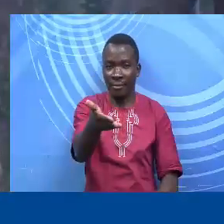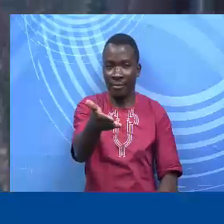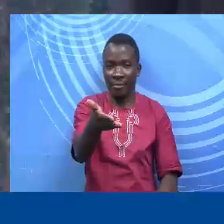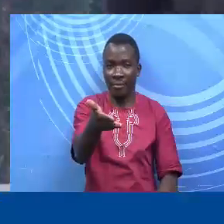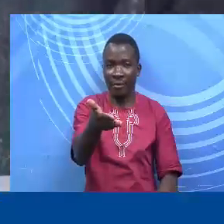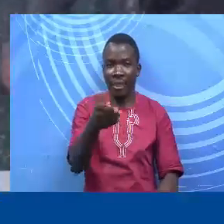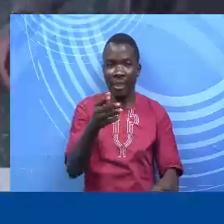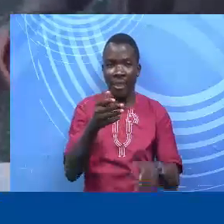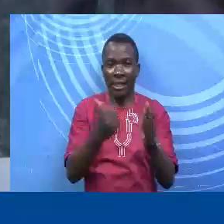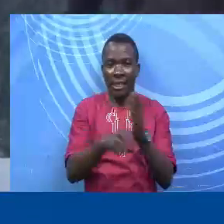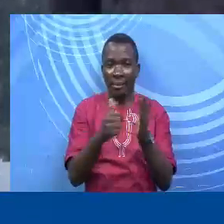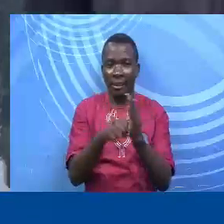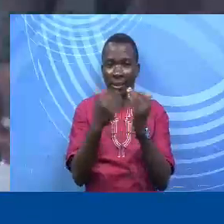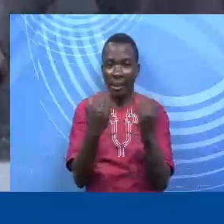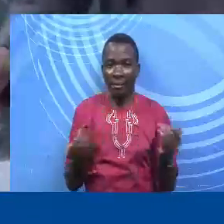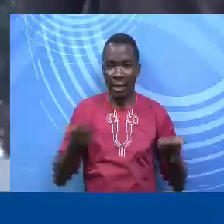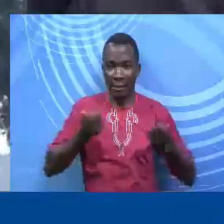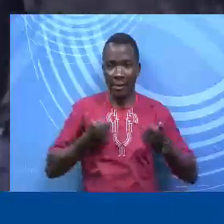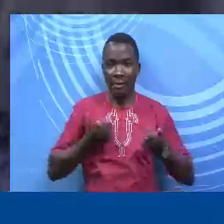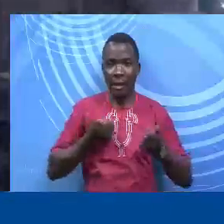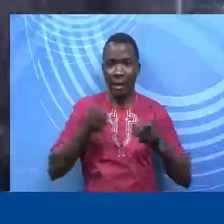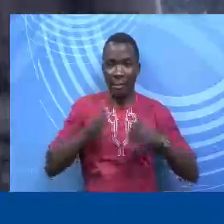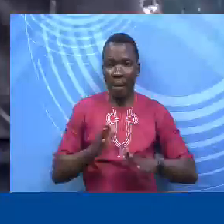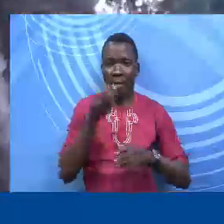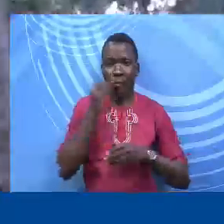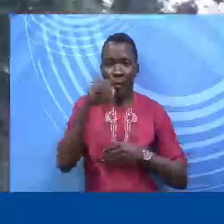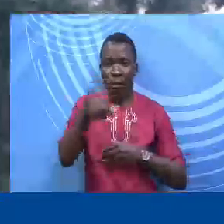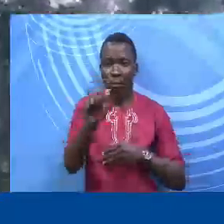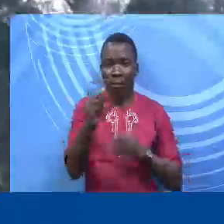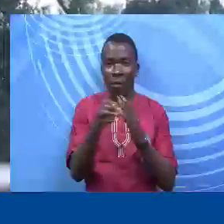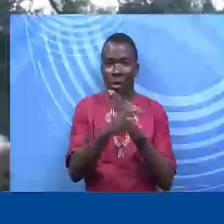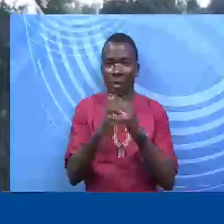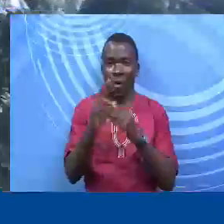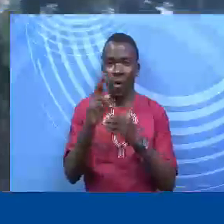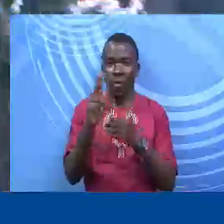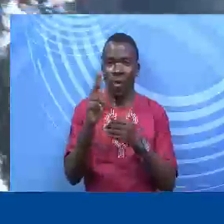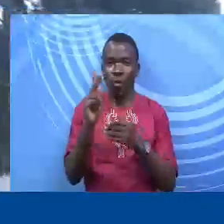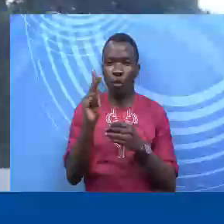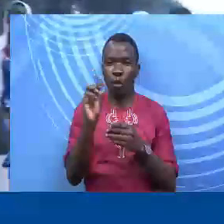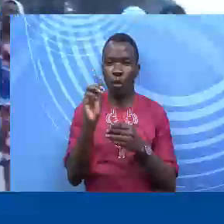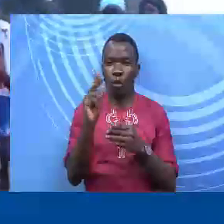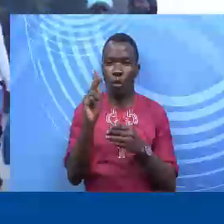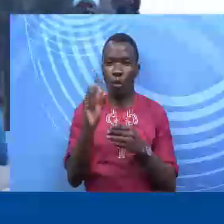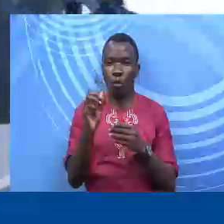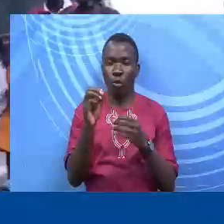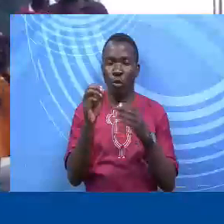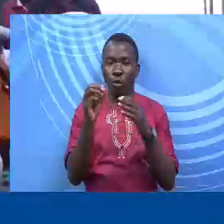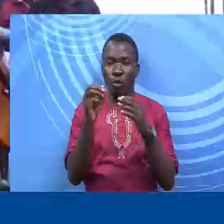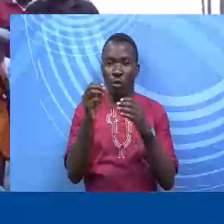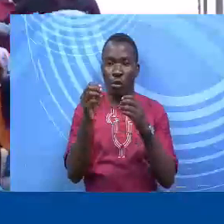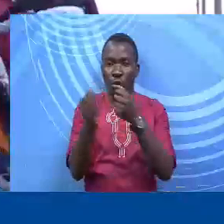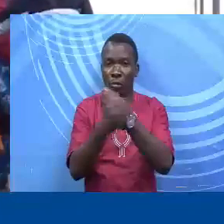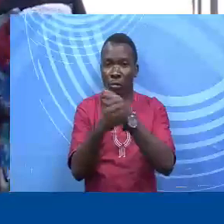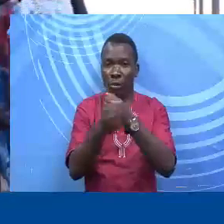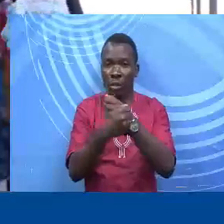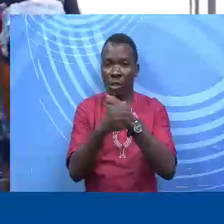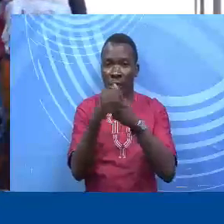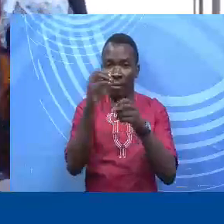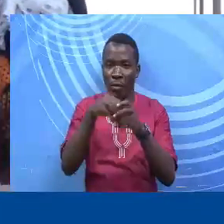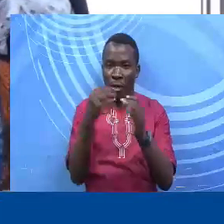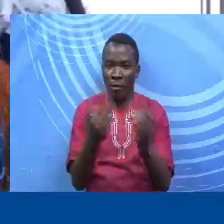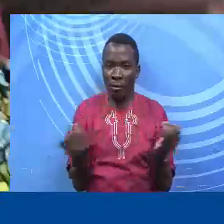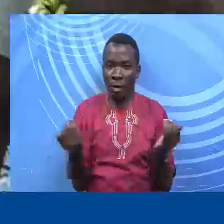Ni ikibazo cy'abana bakobwa babyari wabo bo mu kagari ka Rukoko mu murenge wa Vu ho mu ntarwerengerazuba bw'u Rwanda muri aba bana